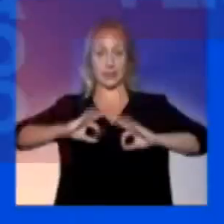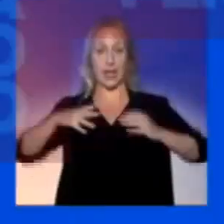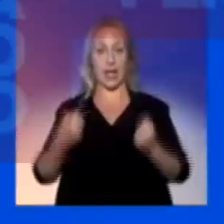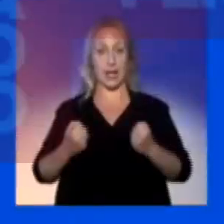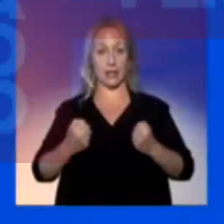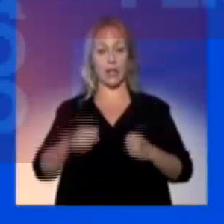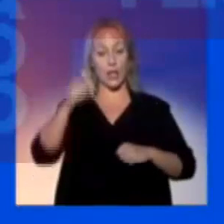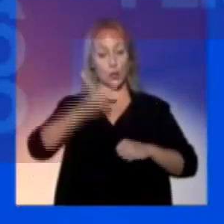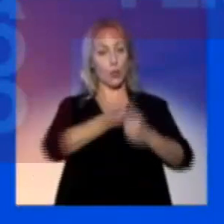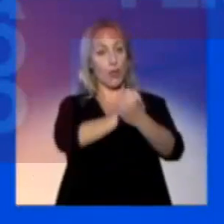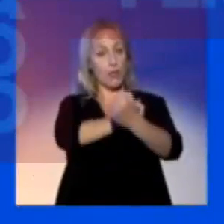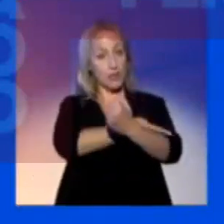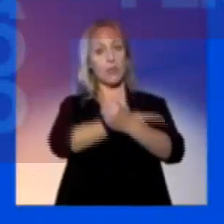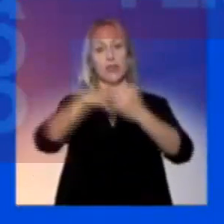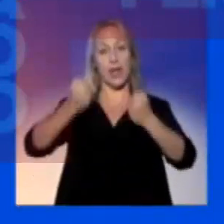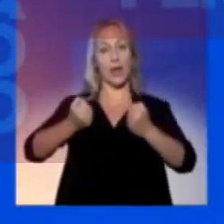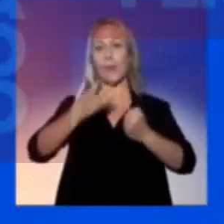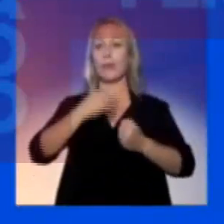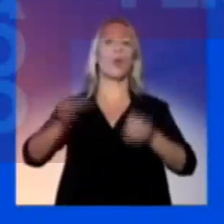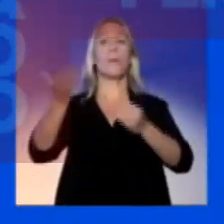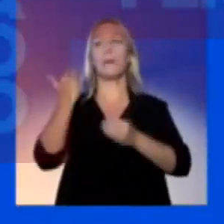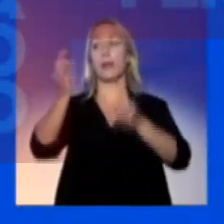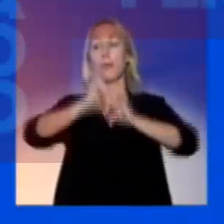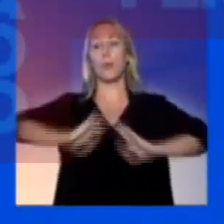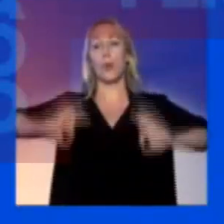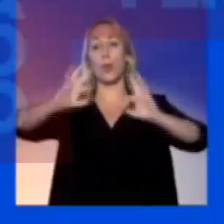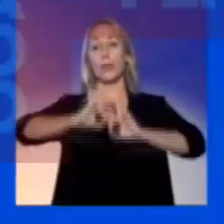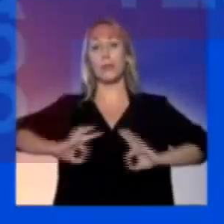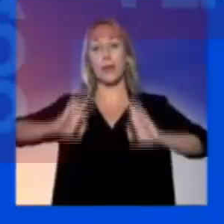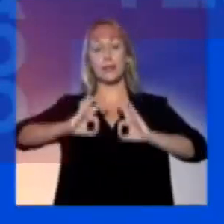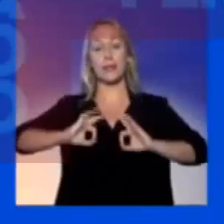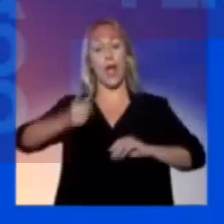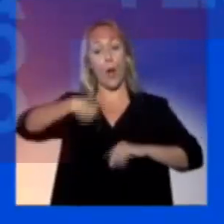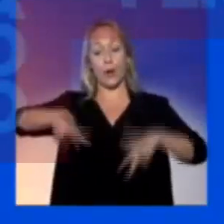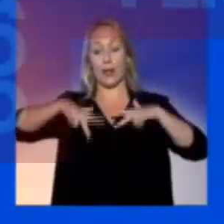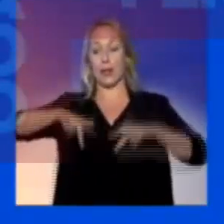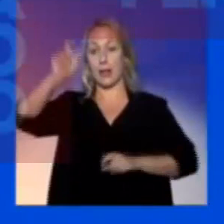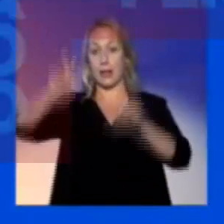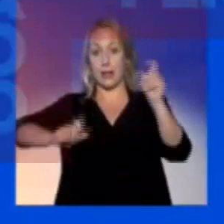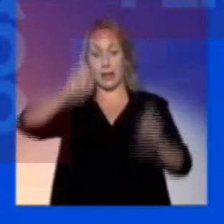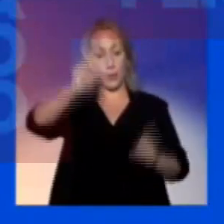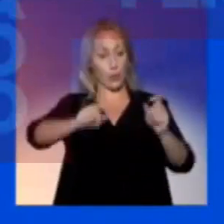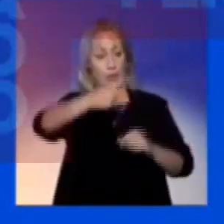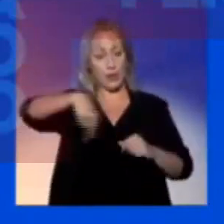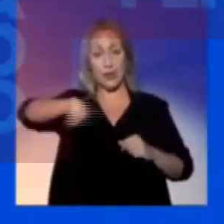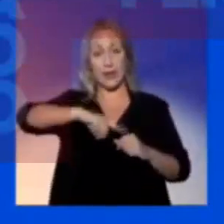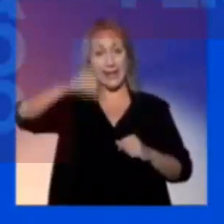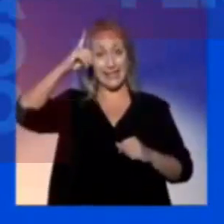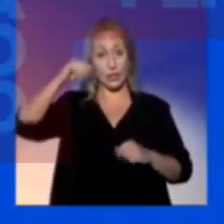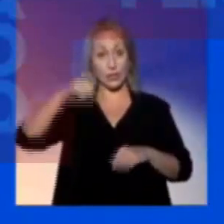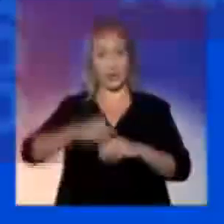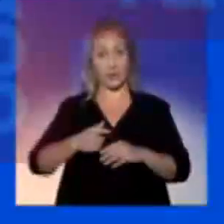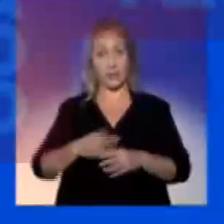αυτό οφείλεται. Και σας διαβεβαιώνω ότι όλοι και οι υπουργοί μου ξέρουν ότι δεν πρόκειται να πατήσω